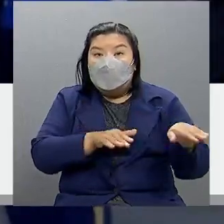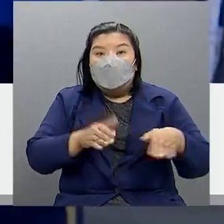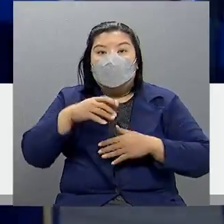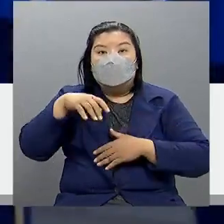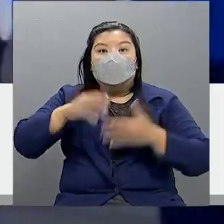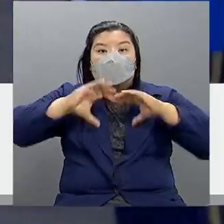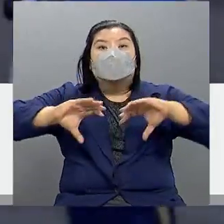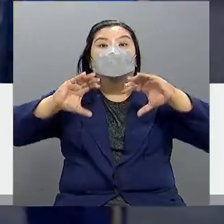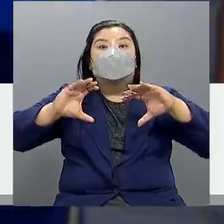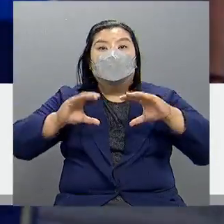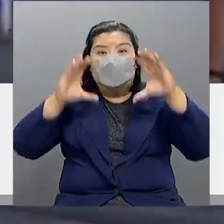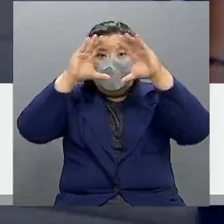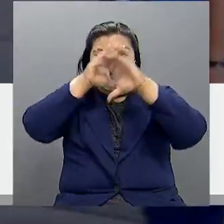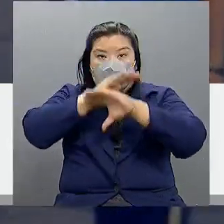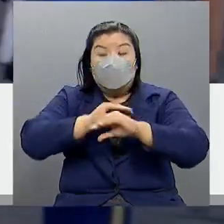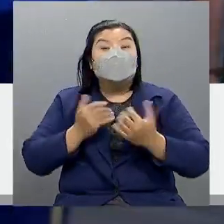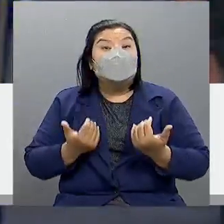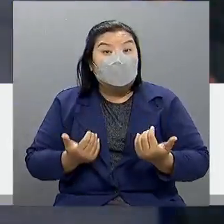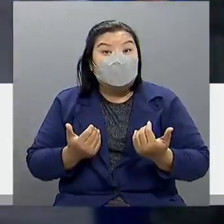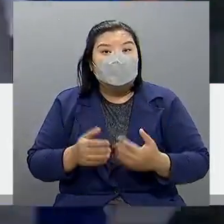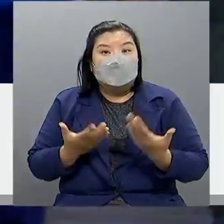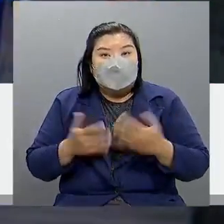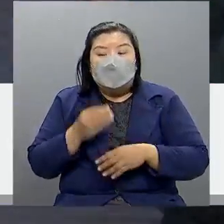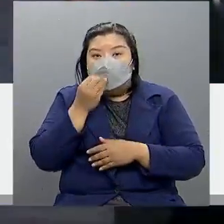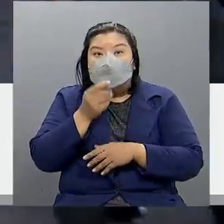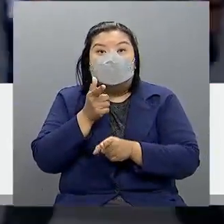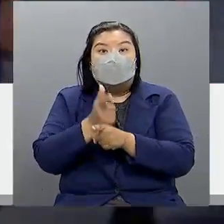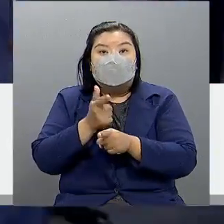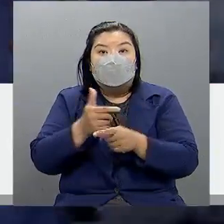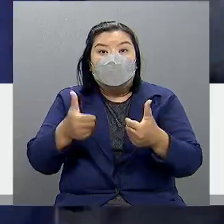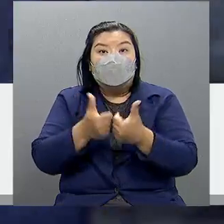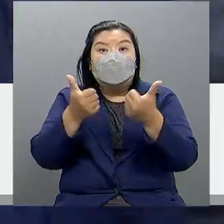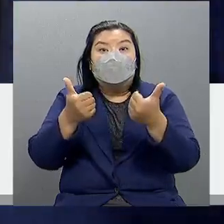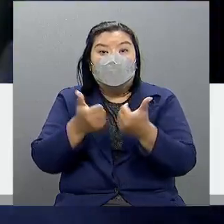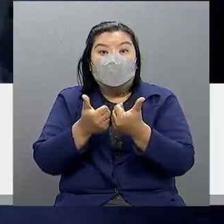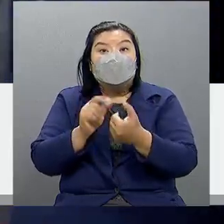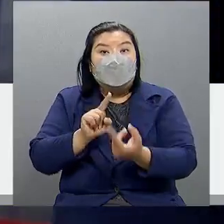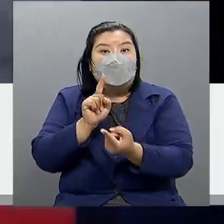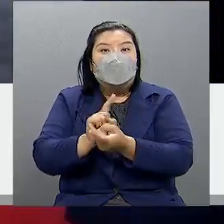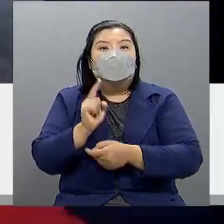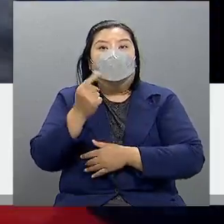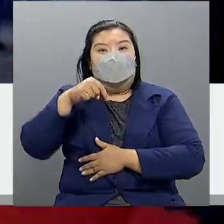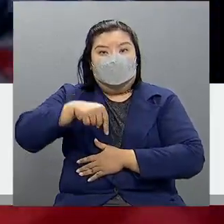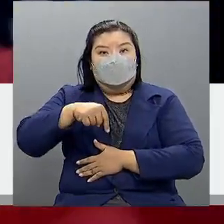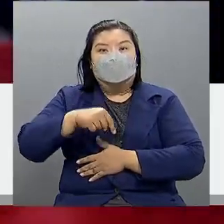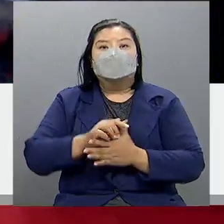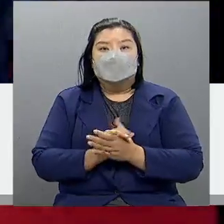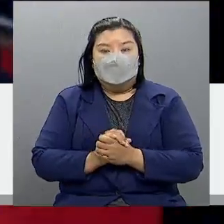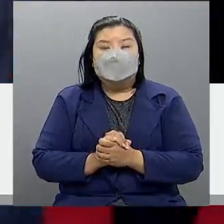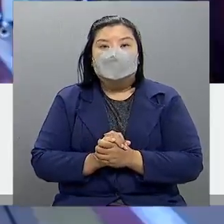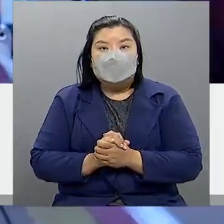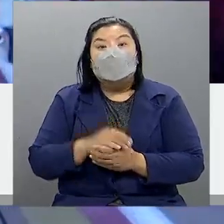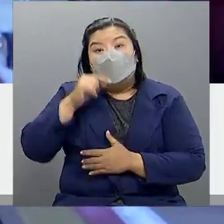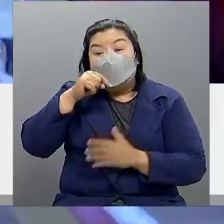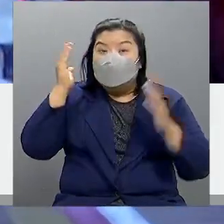ย็นวันนี้และช่วงค่ำจะมีงานเลี้ยงรับรองเพื่อเป็นเกียรติในการเดินทางเยือนไทยในครั้งนี้ด้วยไทยและมาเลเซียมีความสัมพันธ์ในห